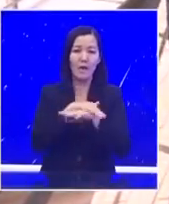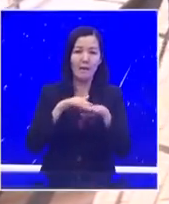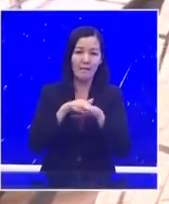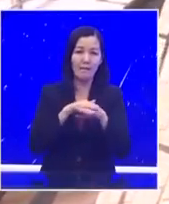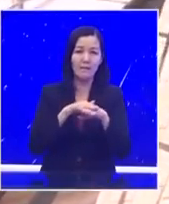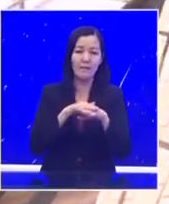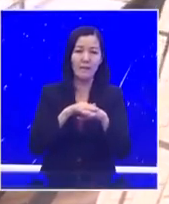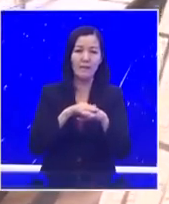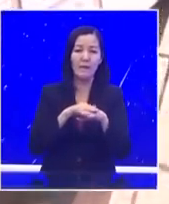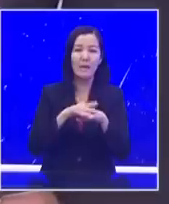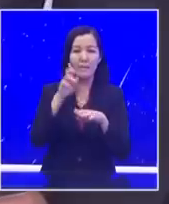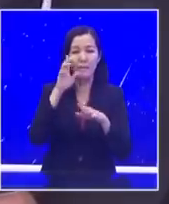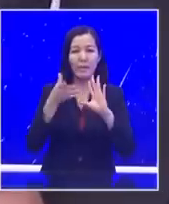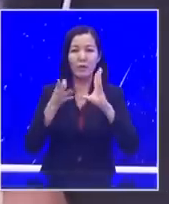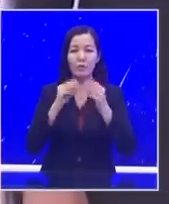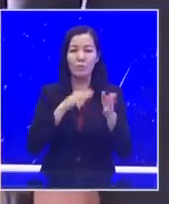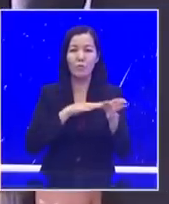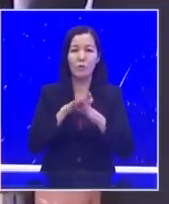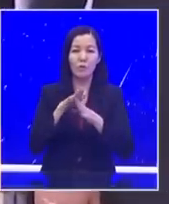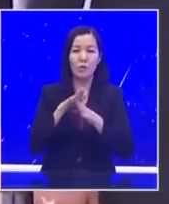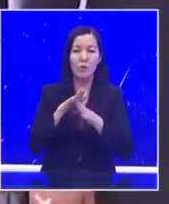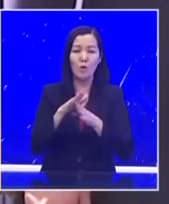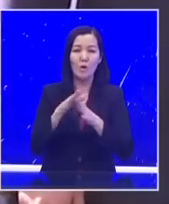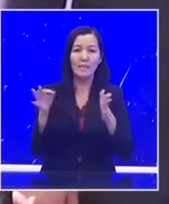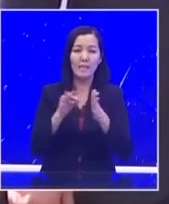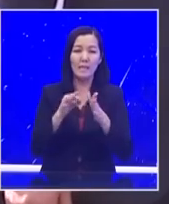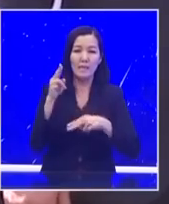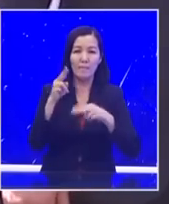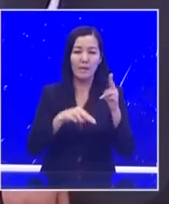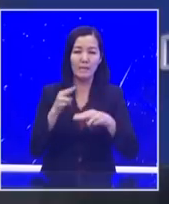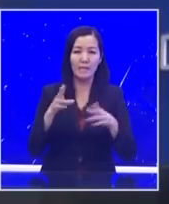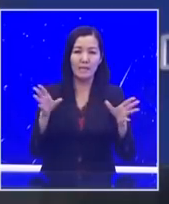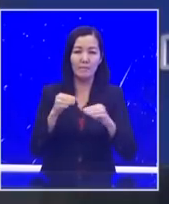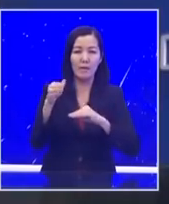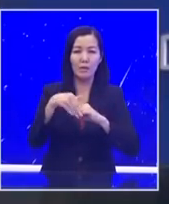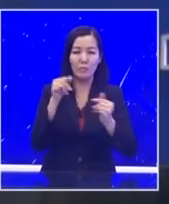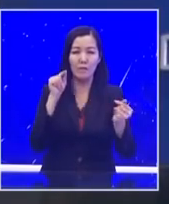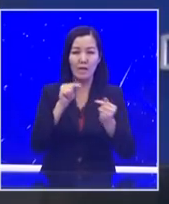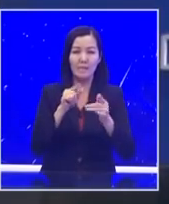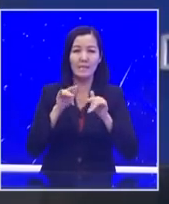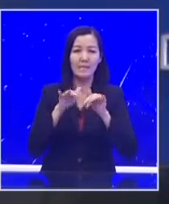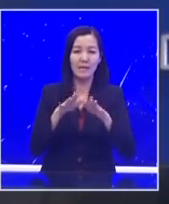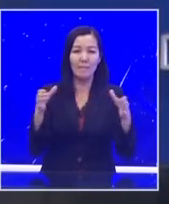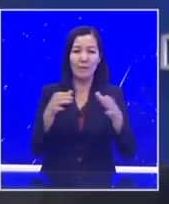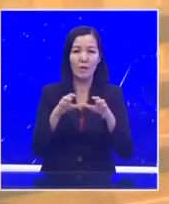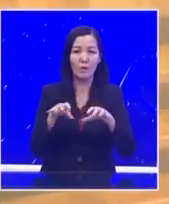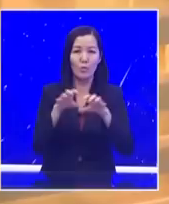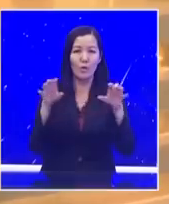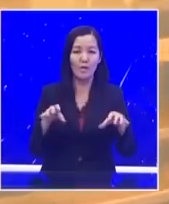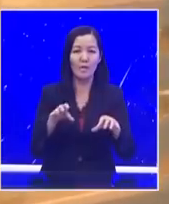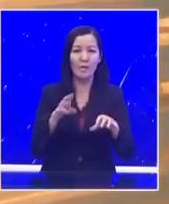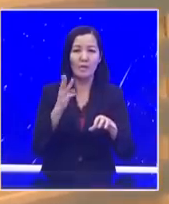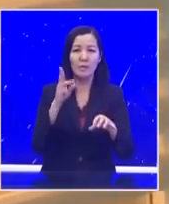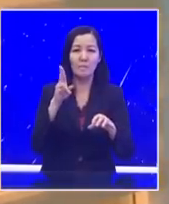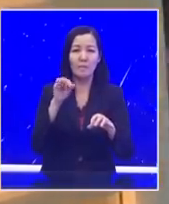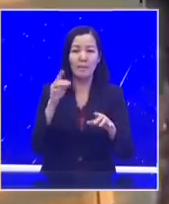мемлекет тұжырымдамасын орындау мақсатында салынған. Мұндай орталық сыбайлас жемқорлыққа қарсы іс-қимыл агенттігінің төрағасы Алек